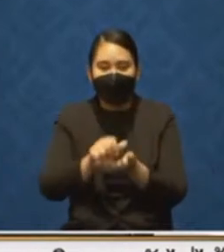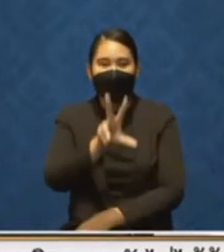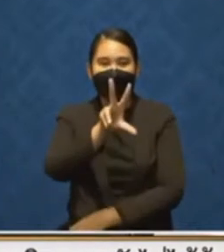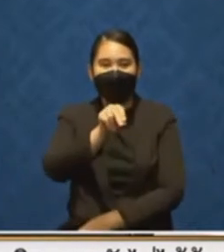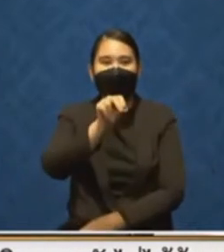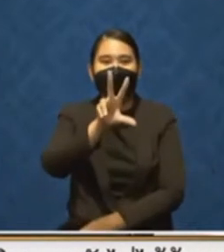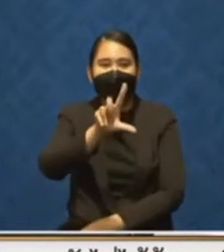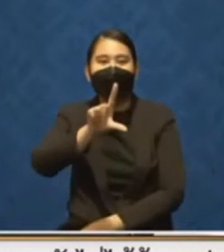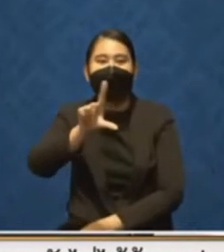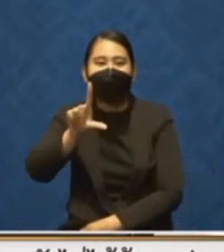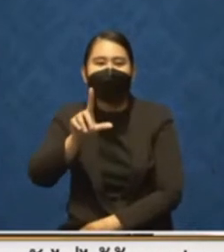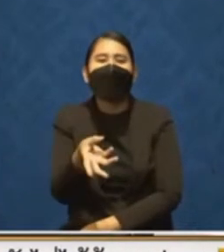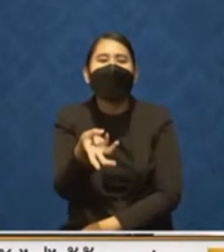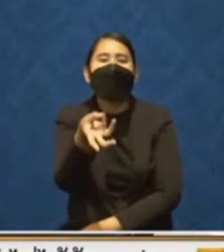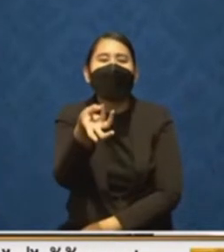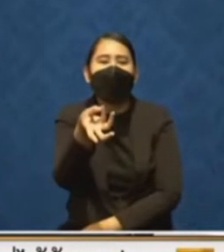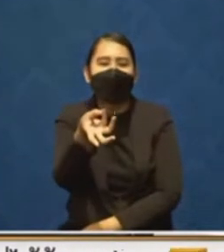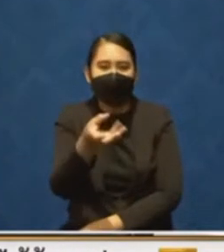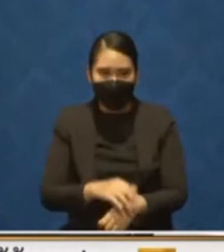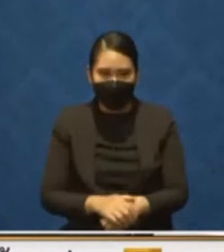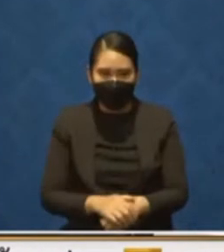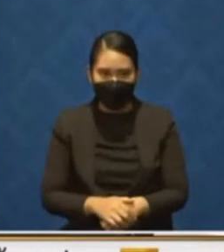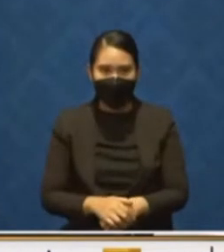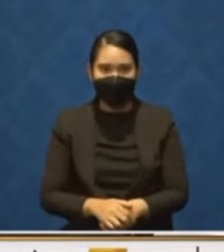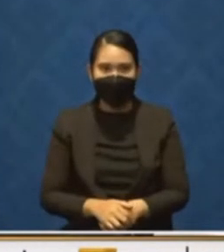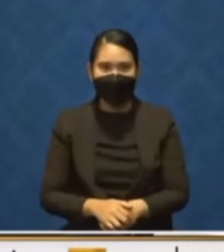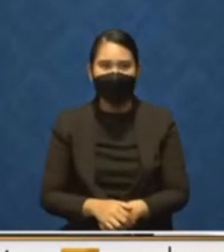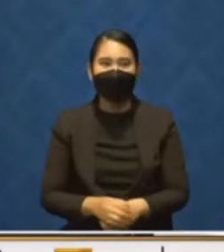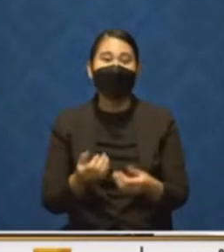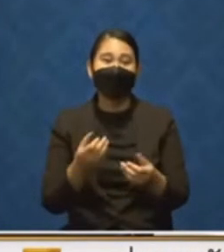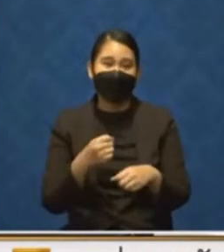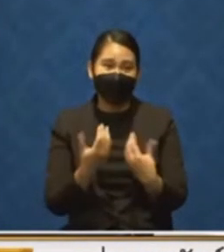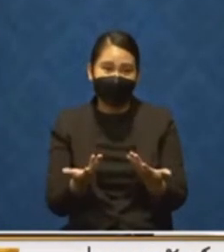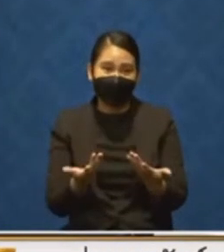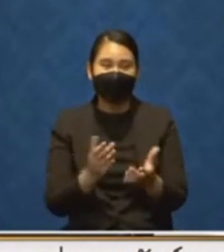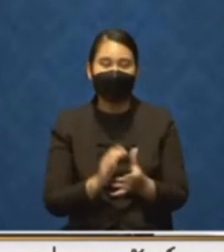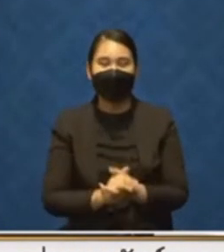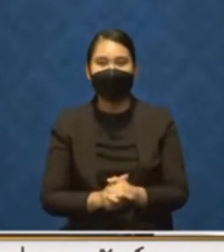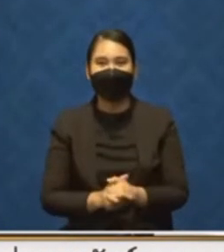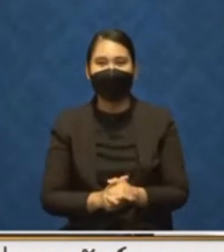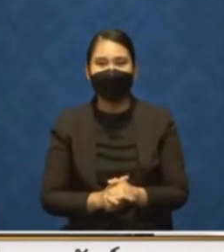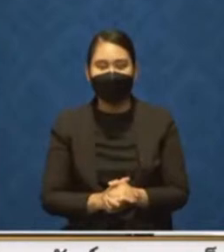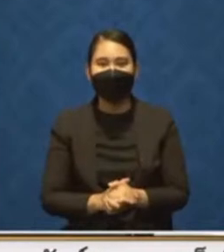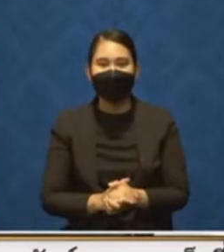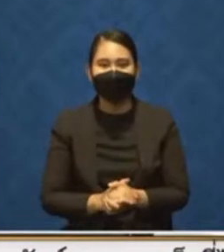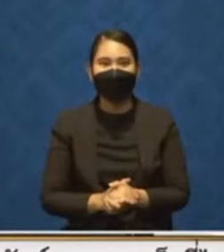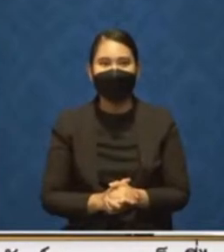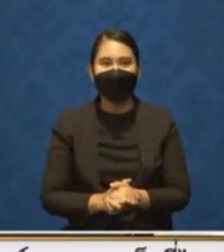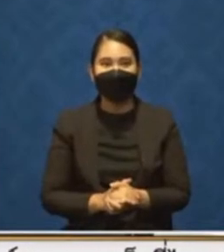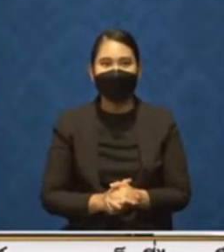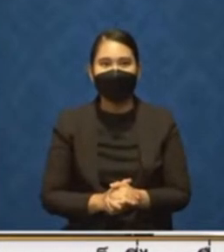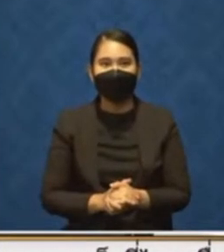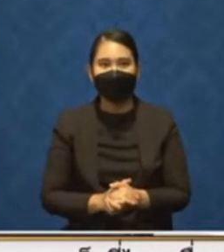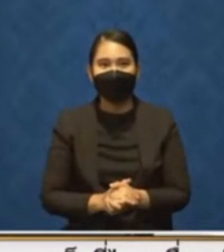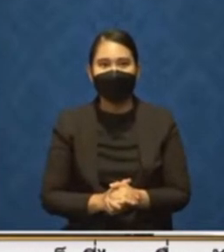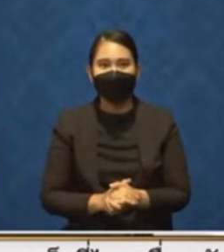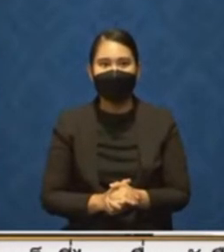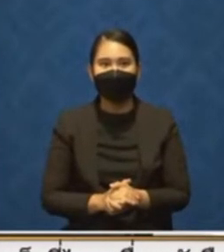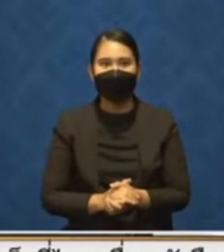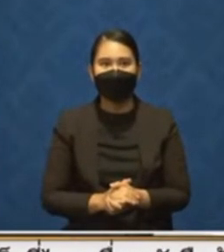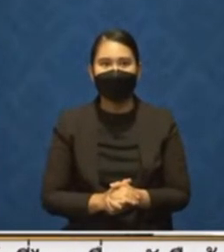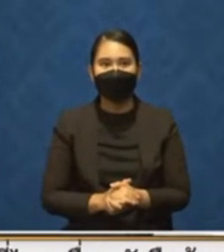สิวสิวจะเอากันแบบนี้เลยอ่ะแล้วสถานที่กรมครับเรื่องใหญ่ล่ะ